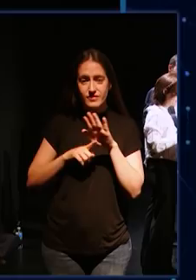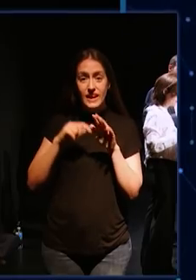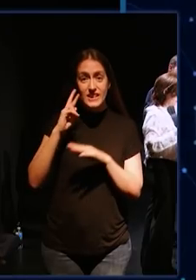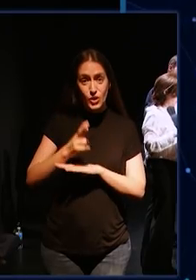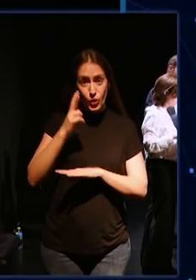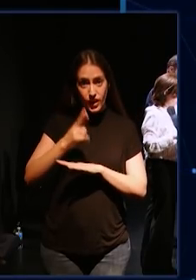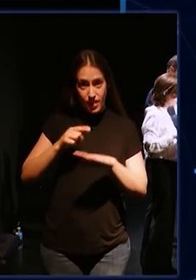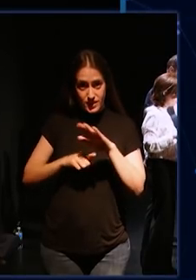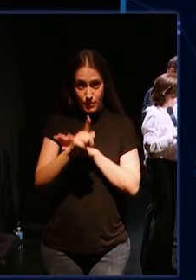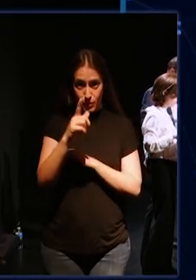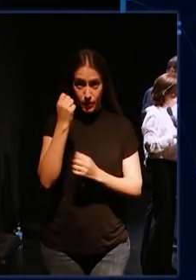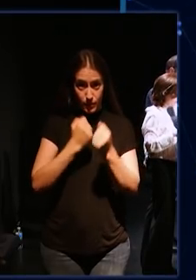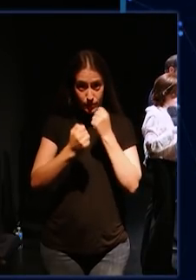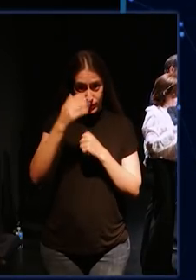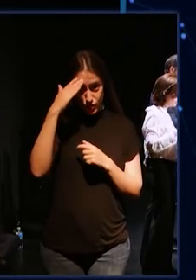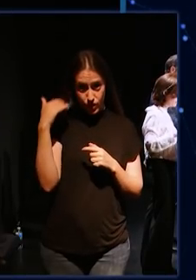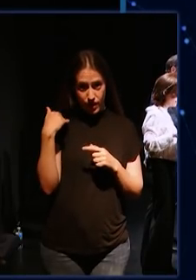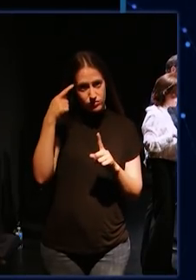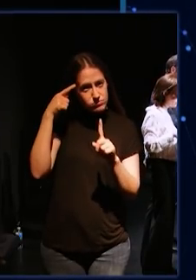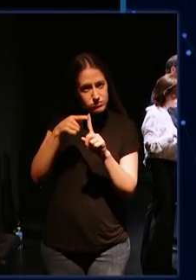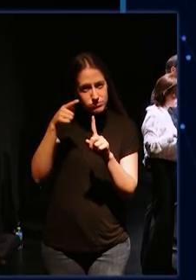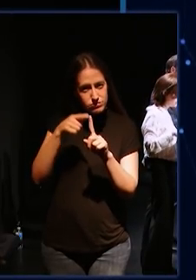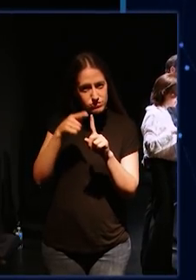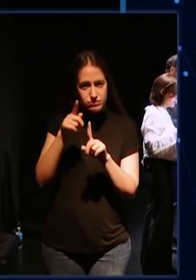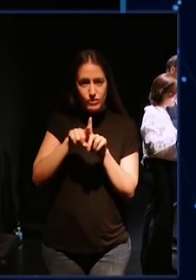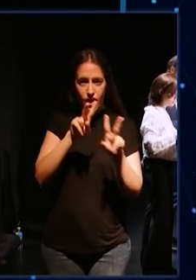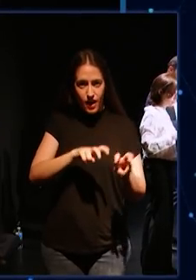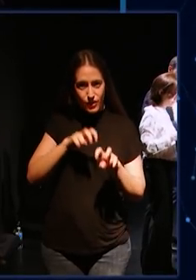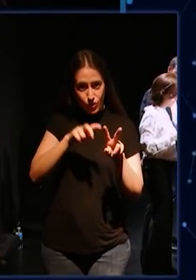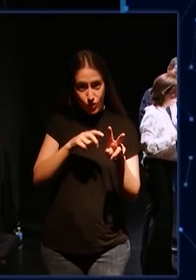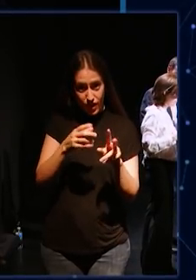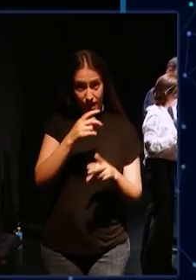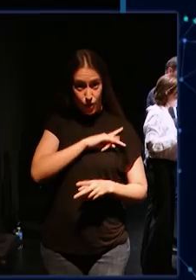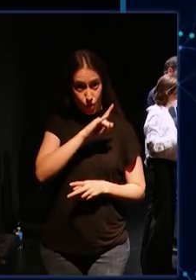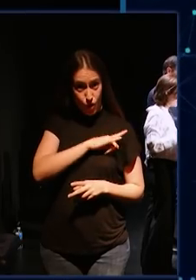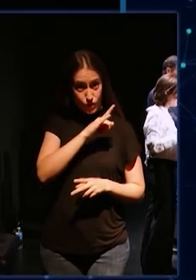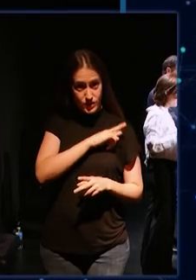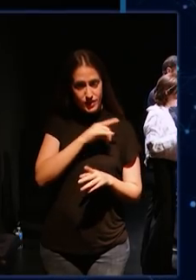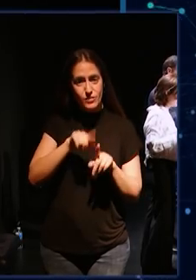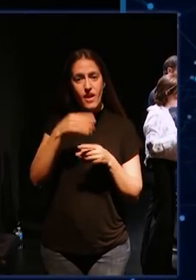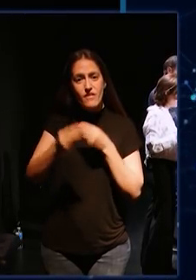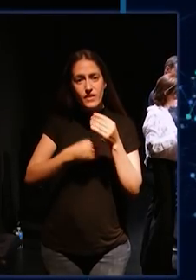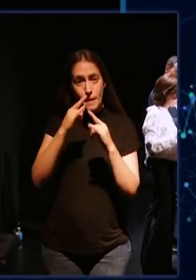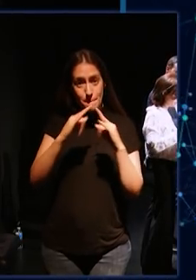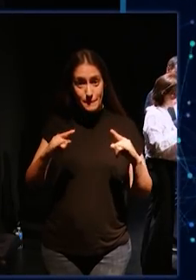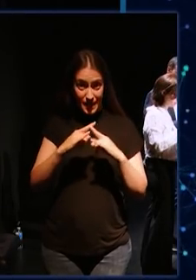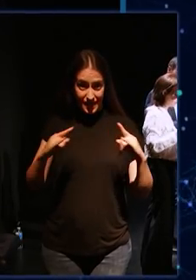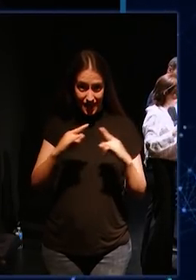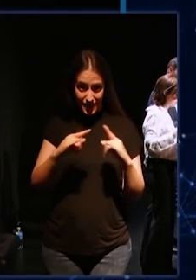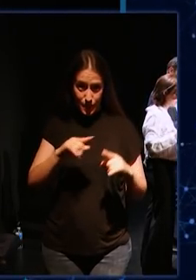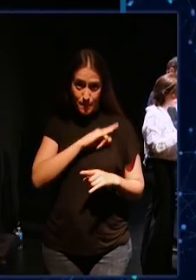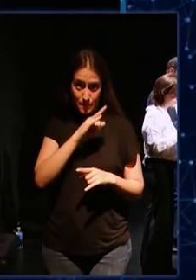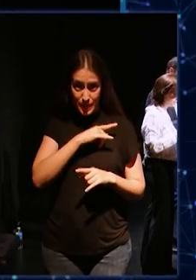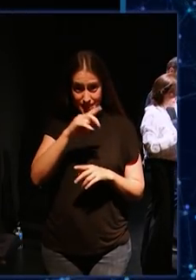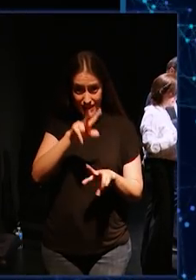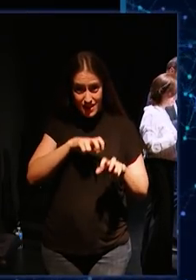ha centrat esforços en promoure el desenvolupament agroecològic amb accions com el Mercat de Pagès, l'Agroorientat o l'Espai Agroecològic a la Fira de